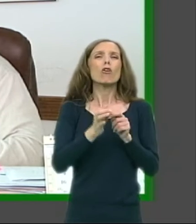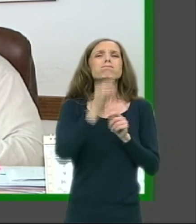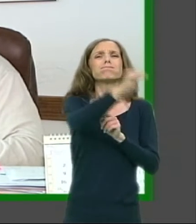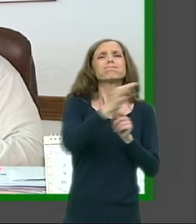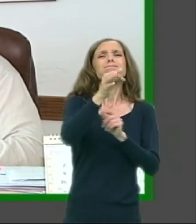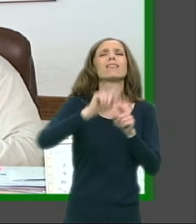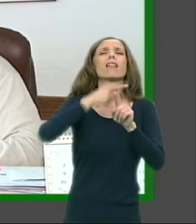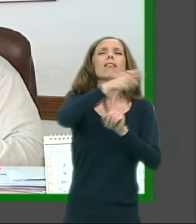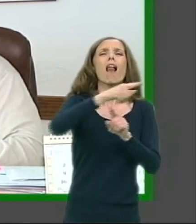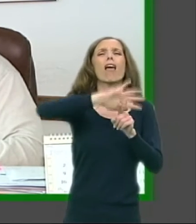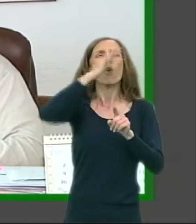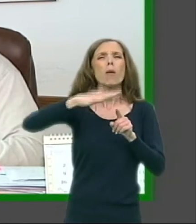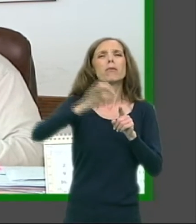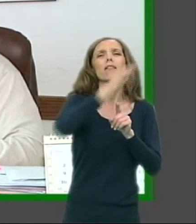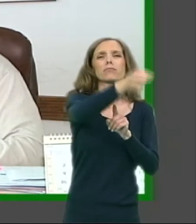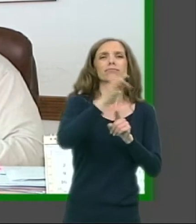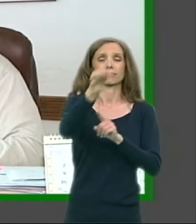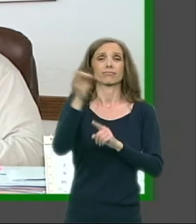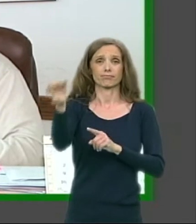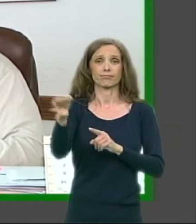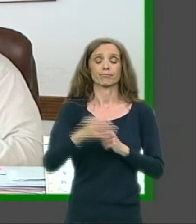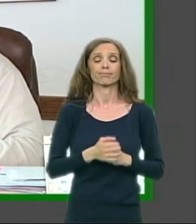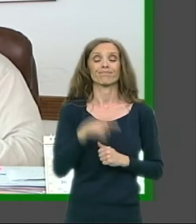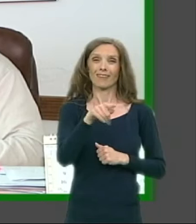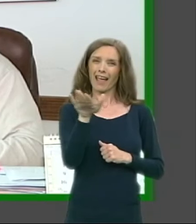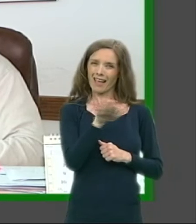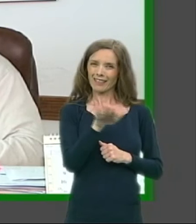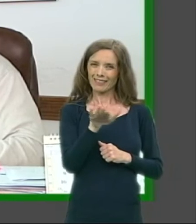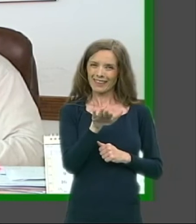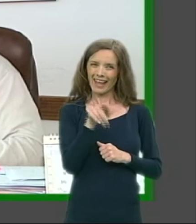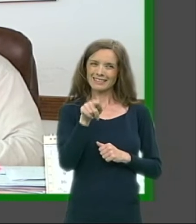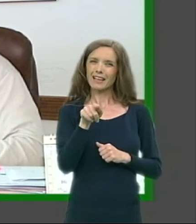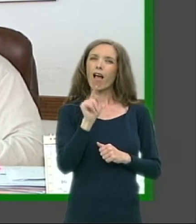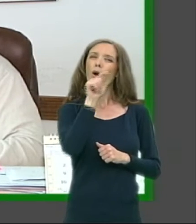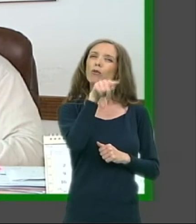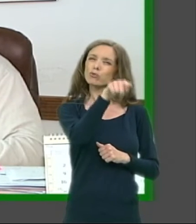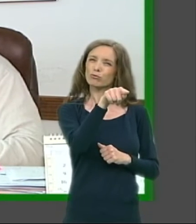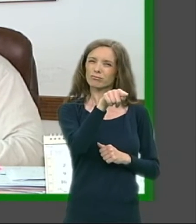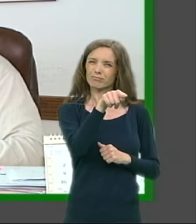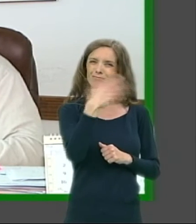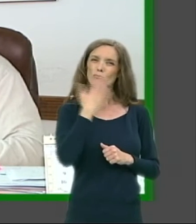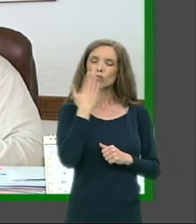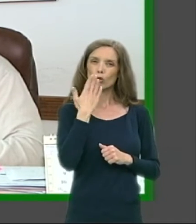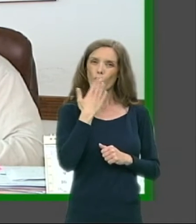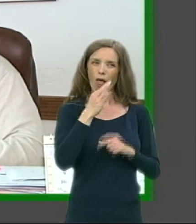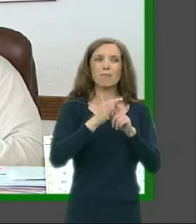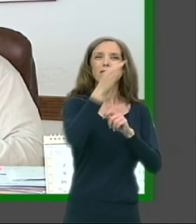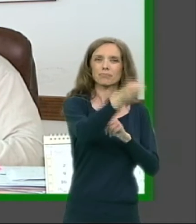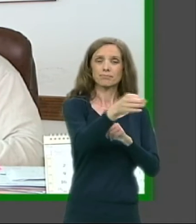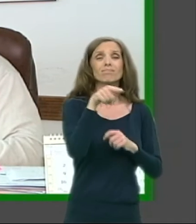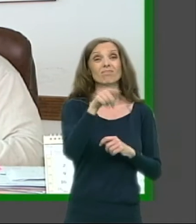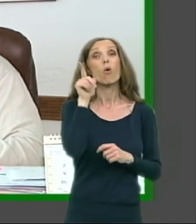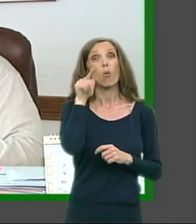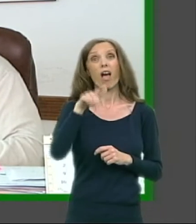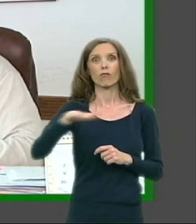u brdsko-planinskom području. Deca koja pokađaju nastavu tim izdvojenim odeljenjima,